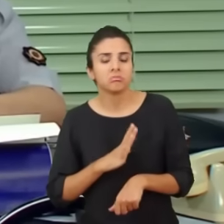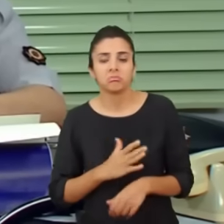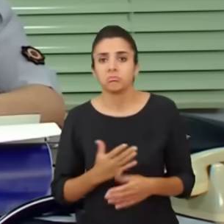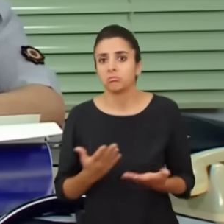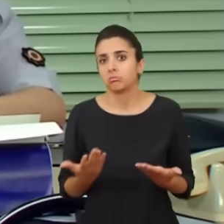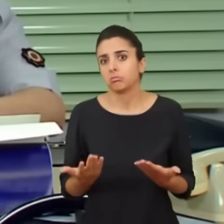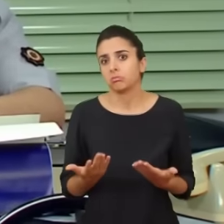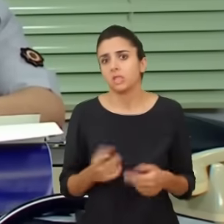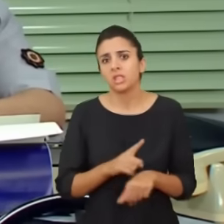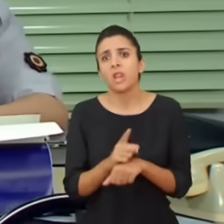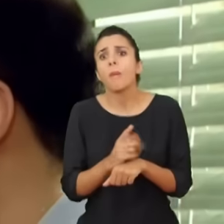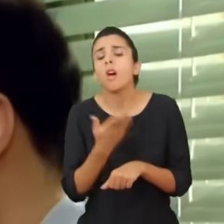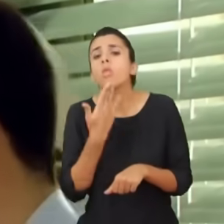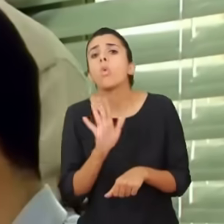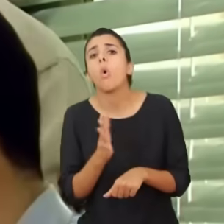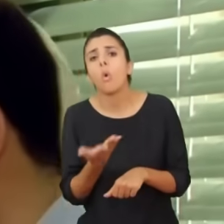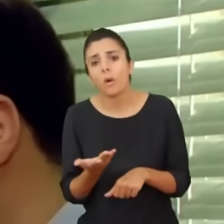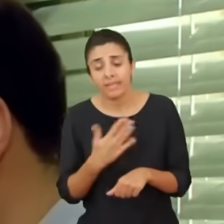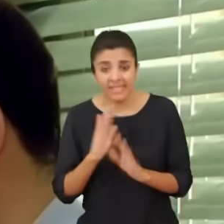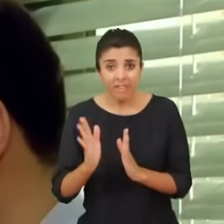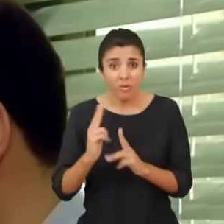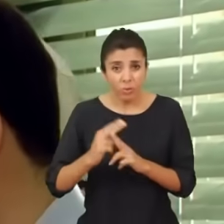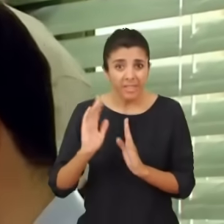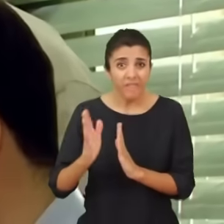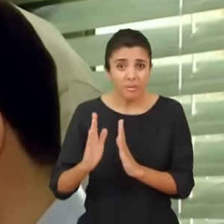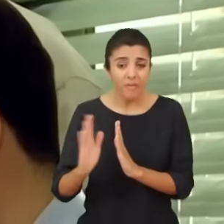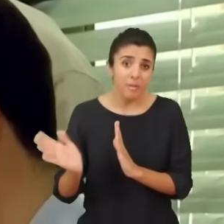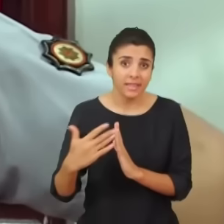Vallahi zaman kalmadı Bekir. Devam et, devam et.